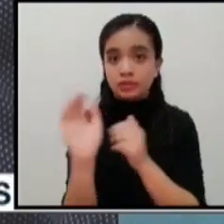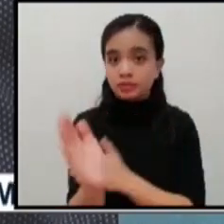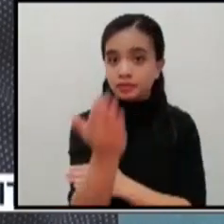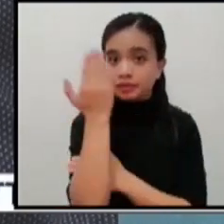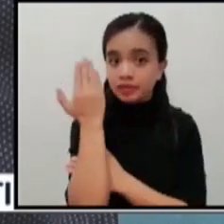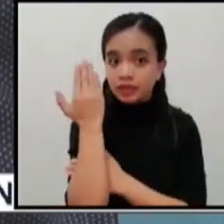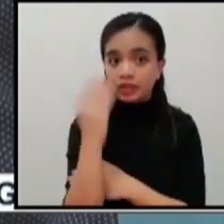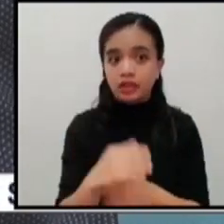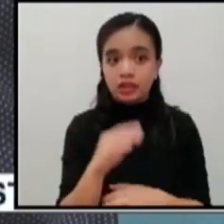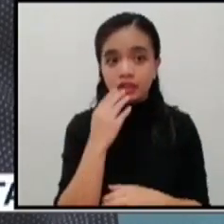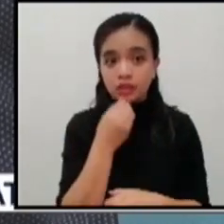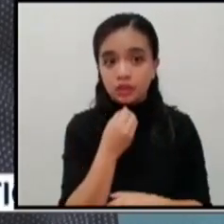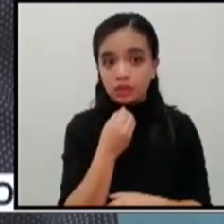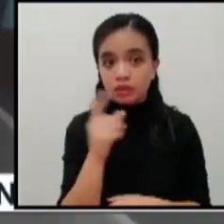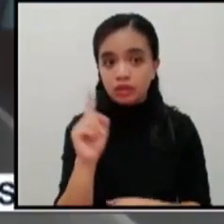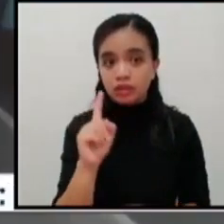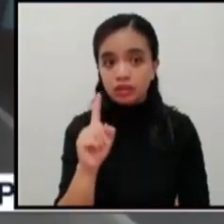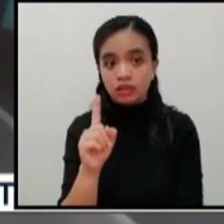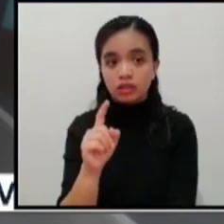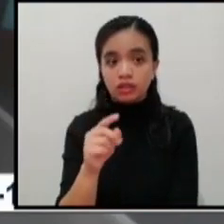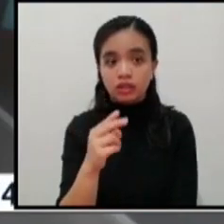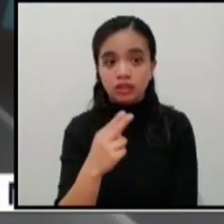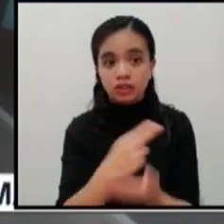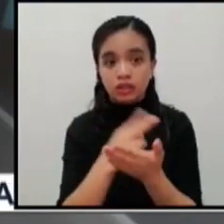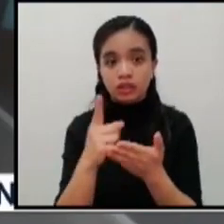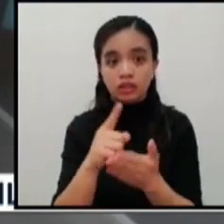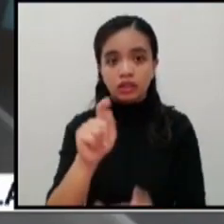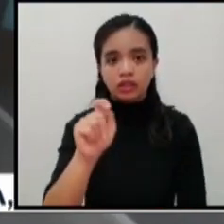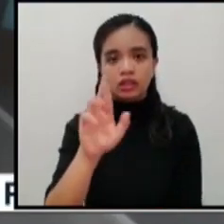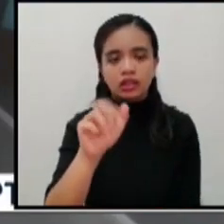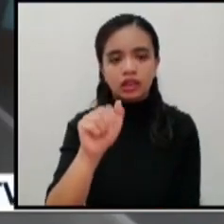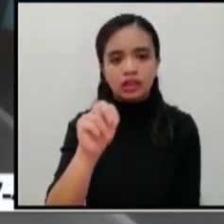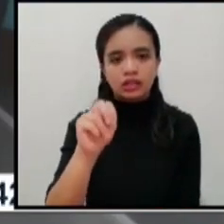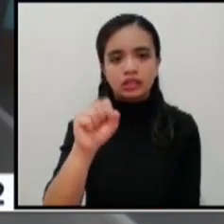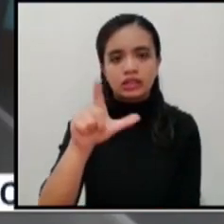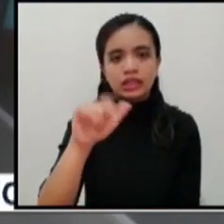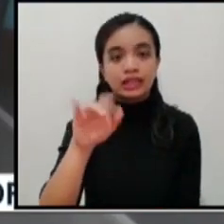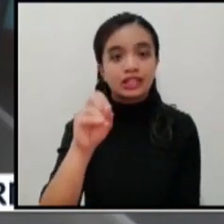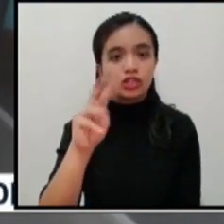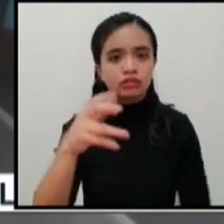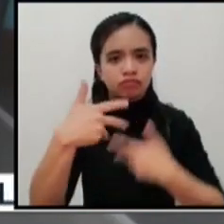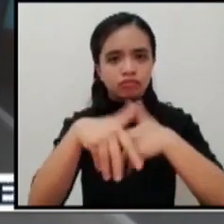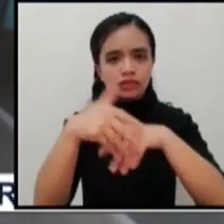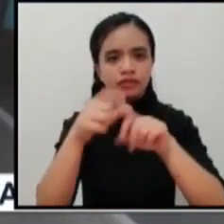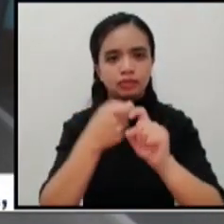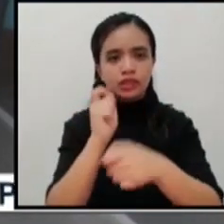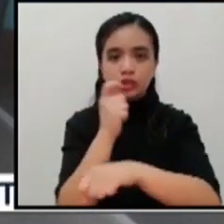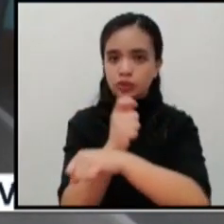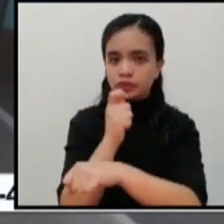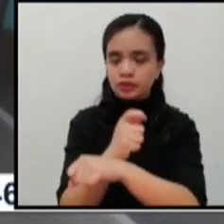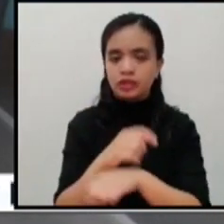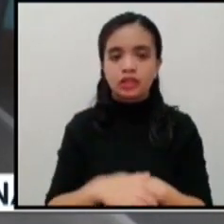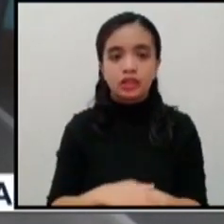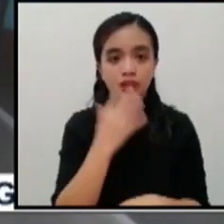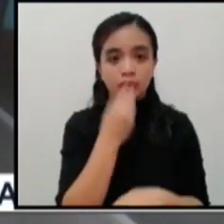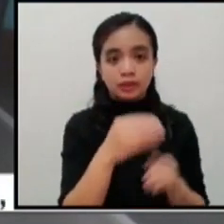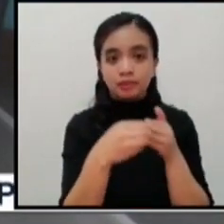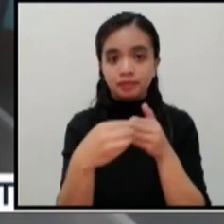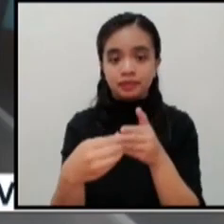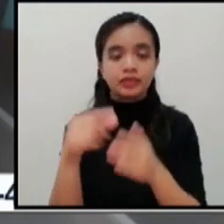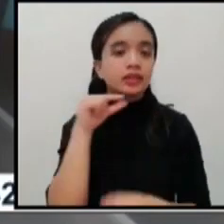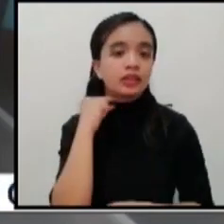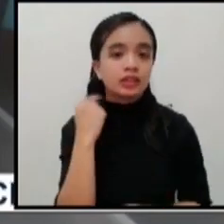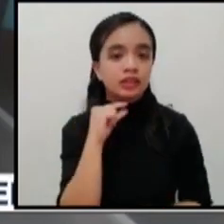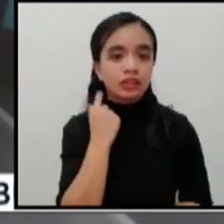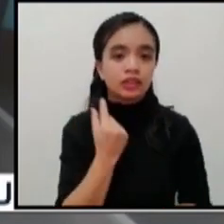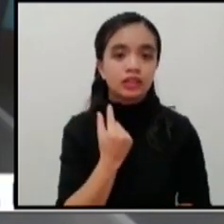Sinakulo 2024 film na Traslasyon mula sa St. John Bosco Parish, Atondo. Sa pangunguna po ni Father Gaudencio Carandang